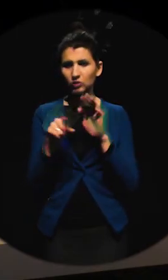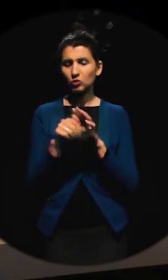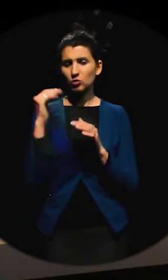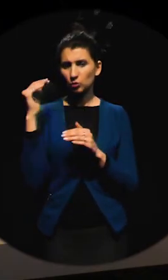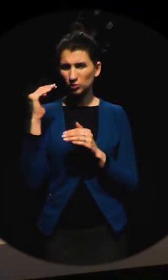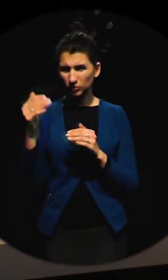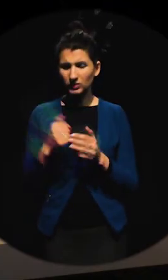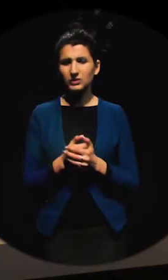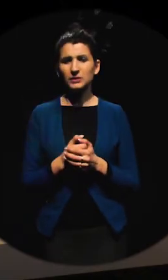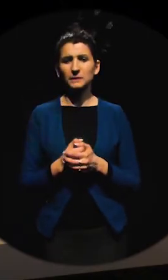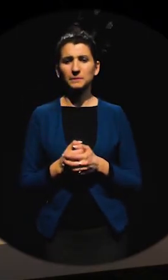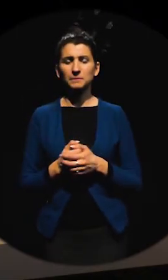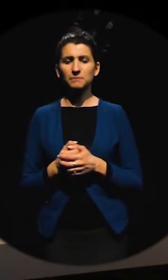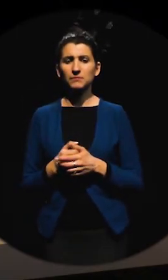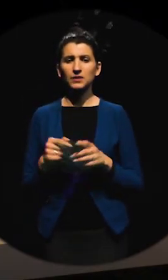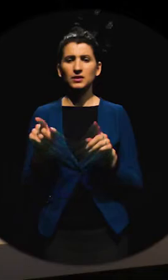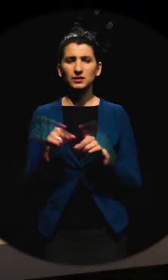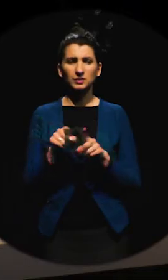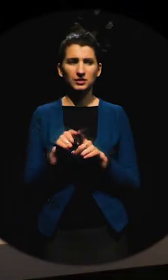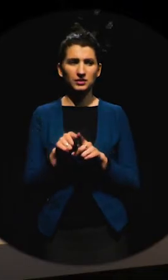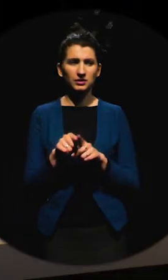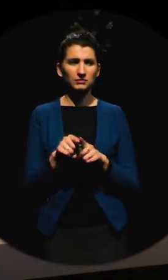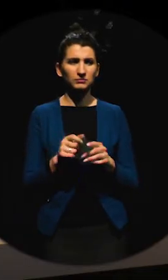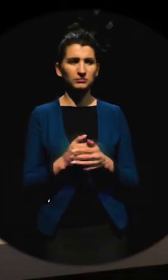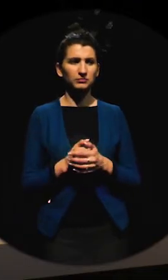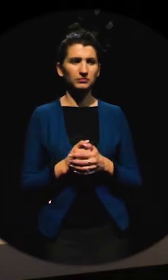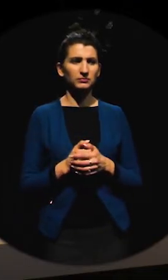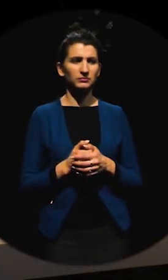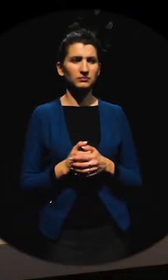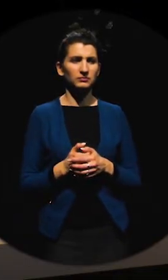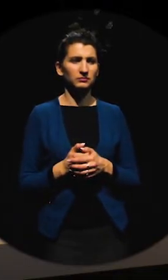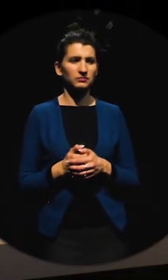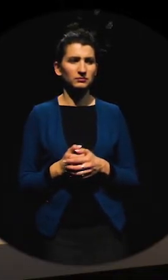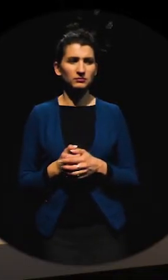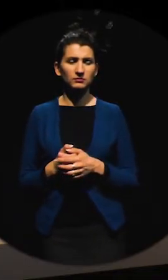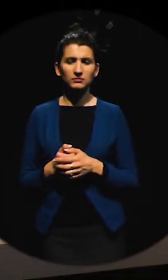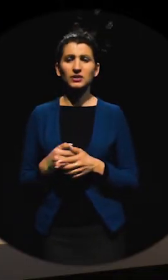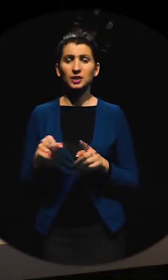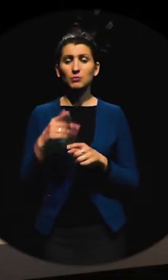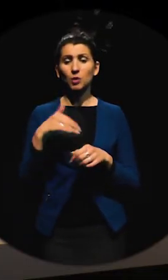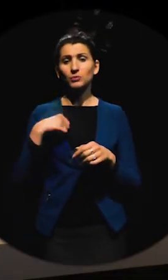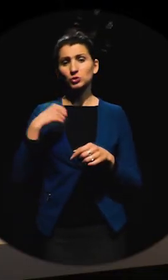dorosłości, no i być z sobą